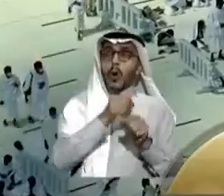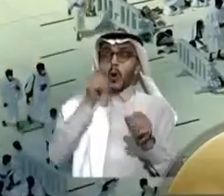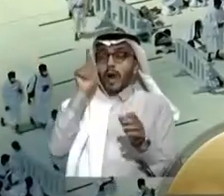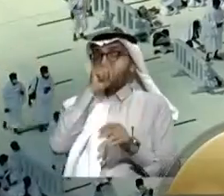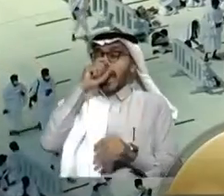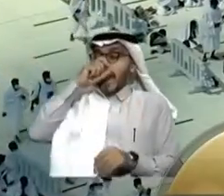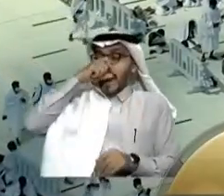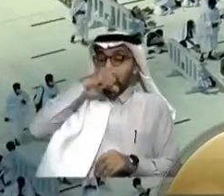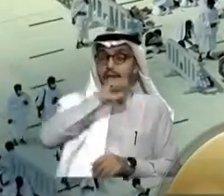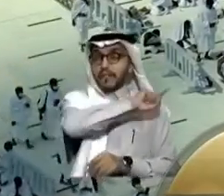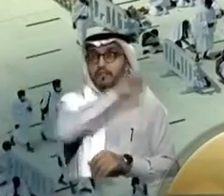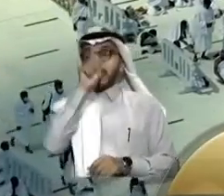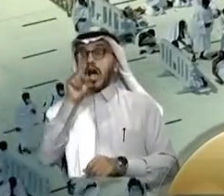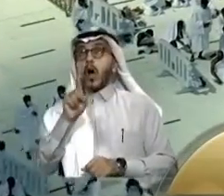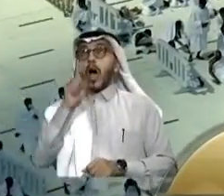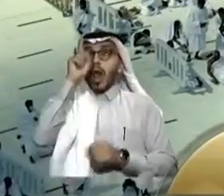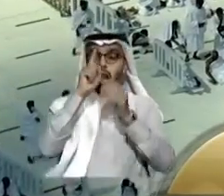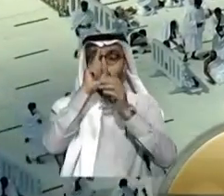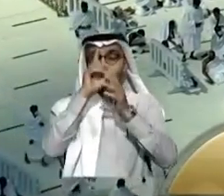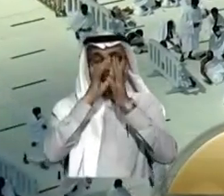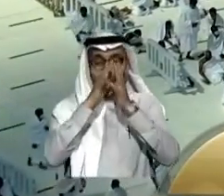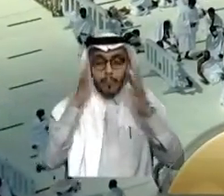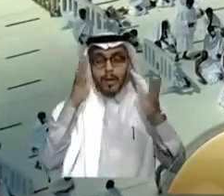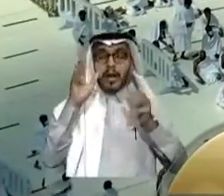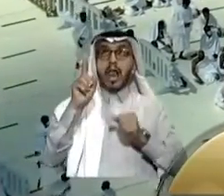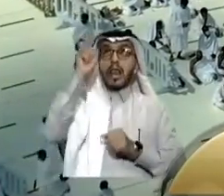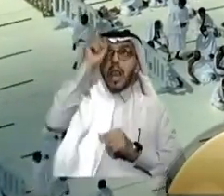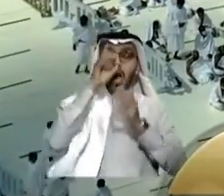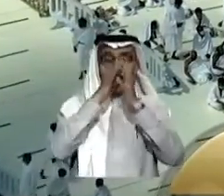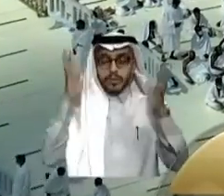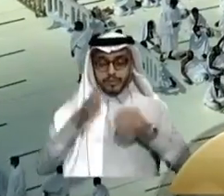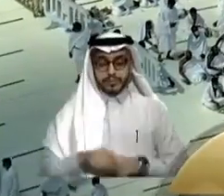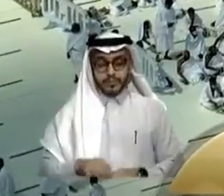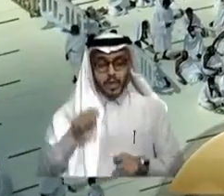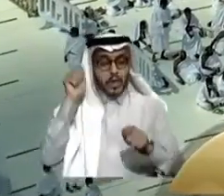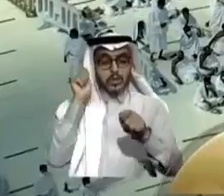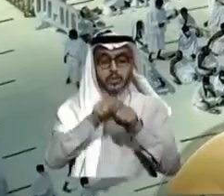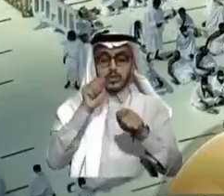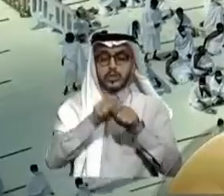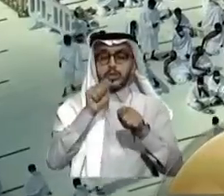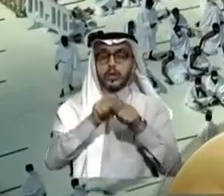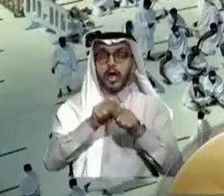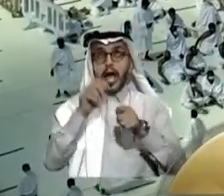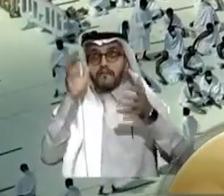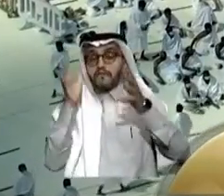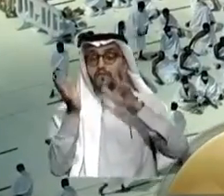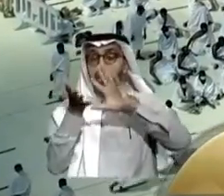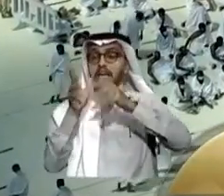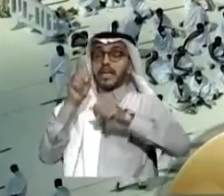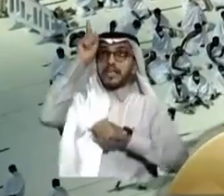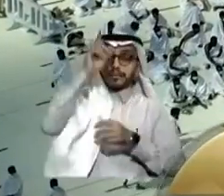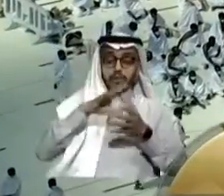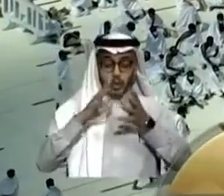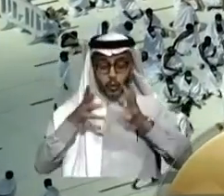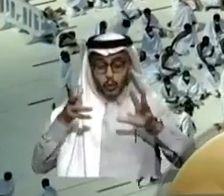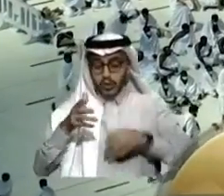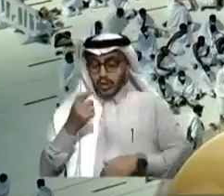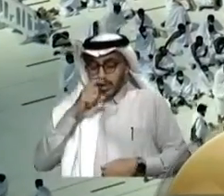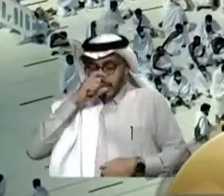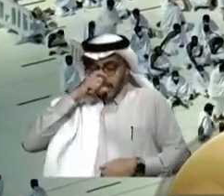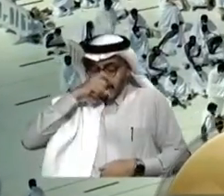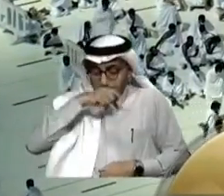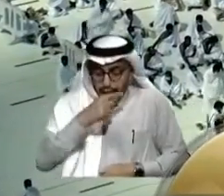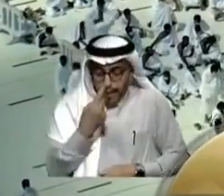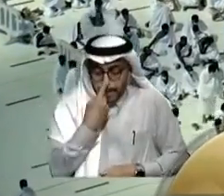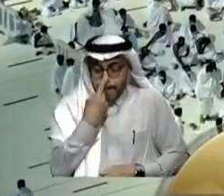من الذل، وكبره تكبيرا. سبحت لعظمته الأفلاك، وخرت